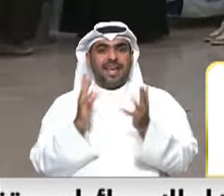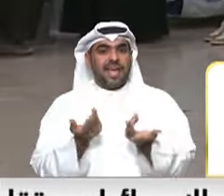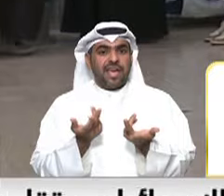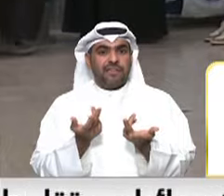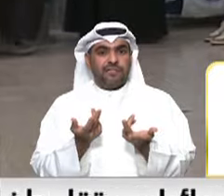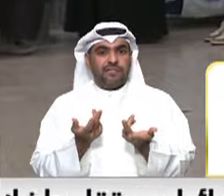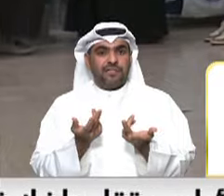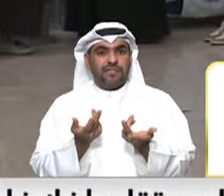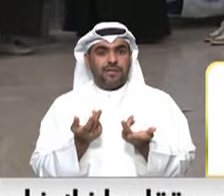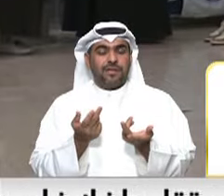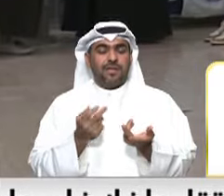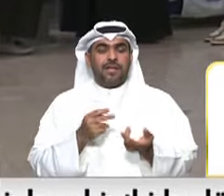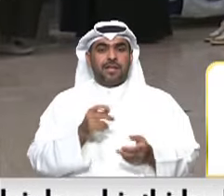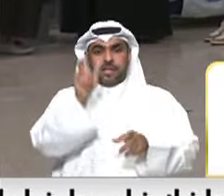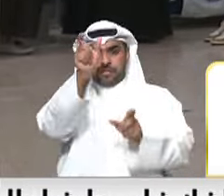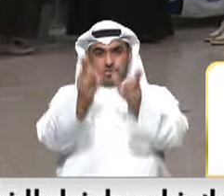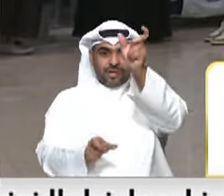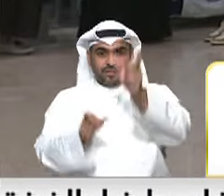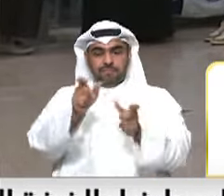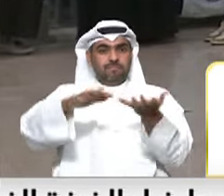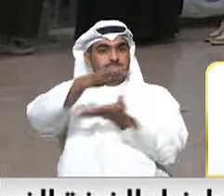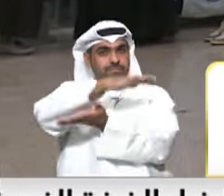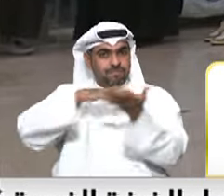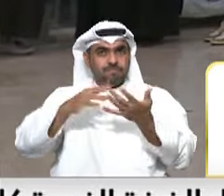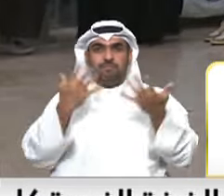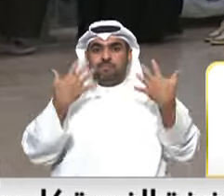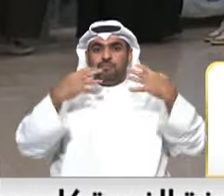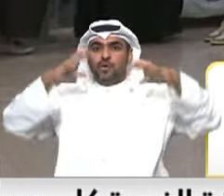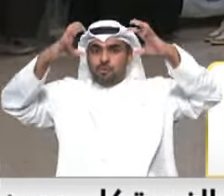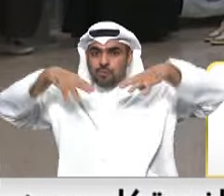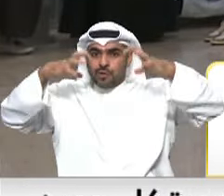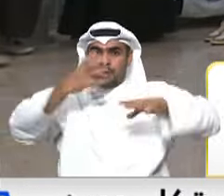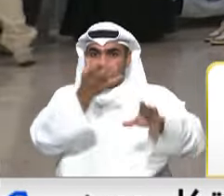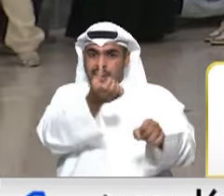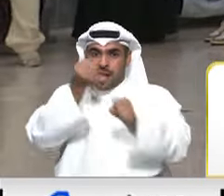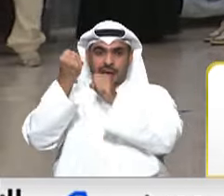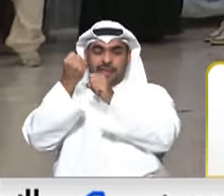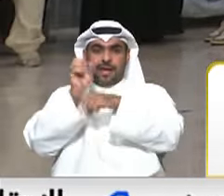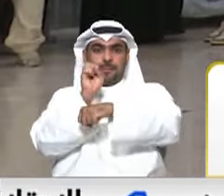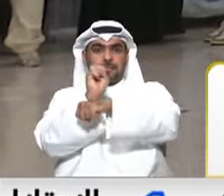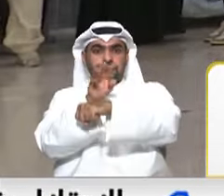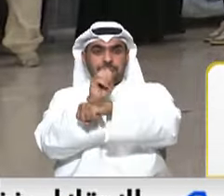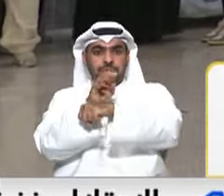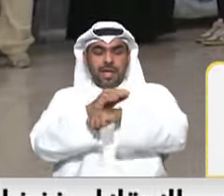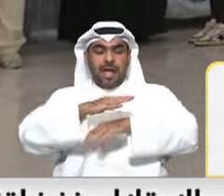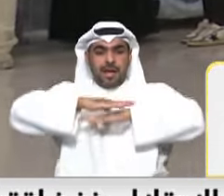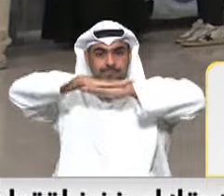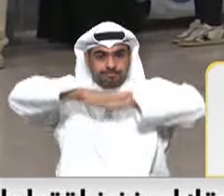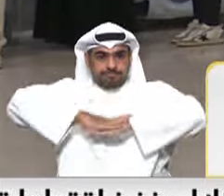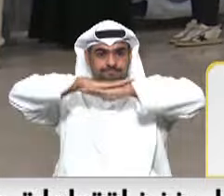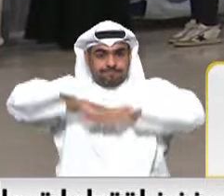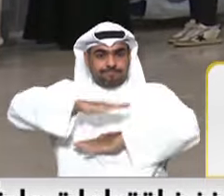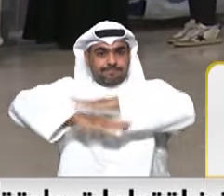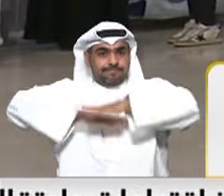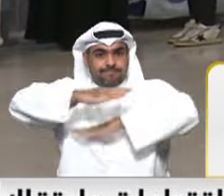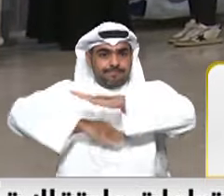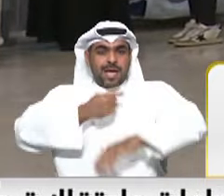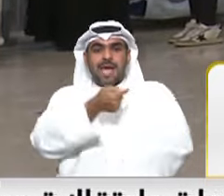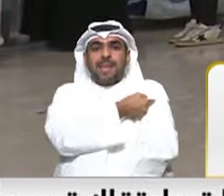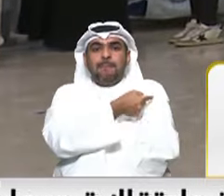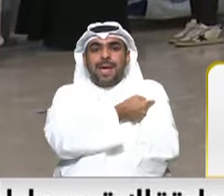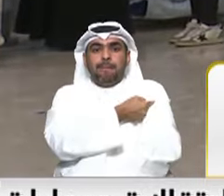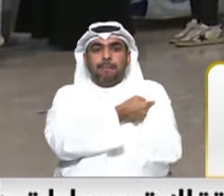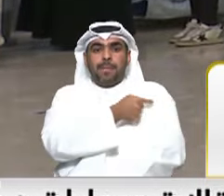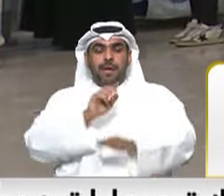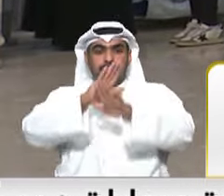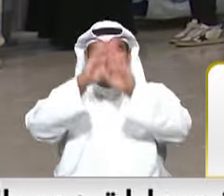العمل الإغاثي وتعليم طريقة الإسعافات الأولية لمساعدة نفسهم أو مساعدة أهاليهم في